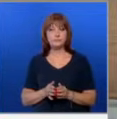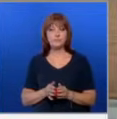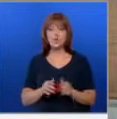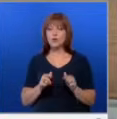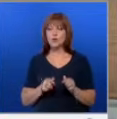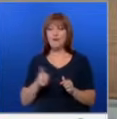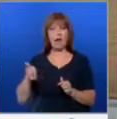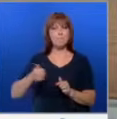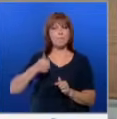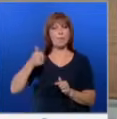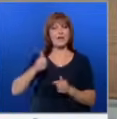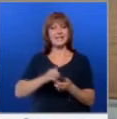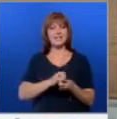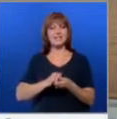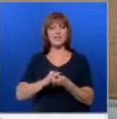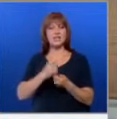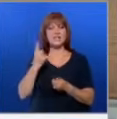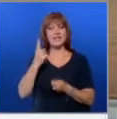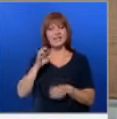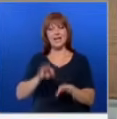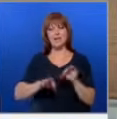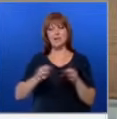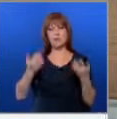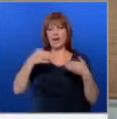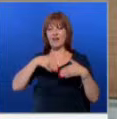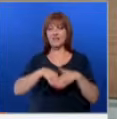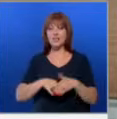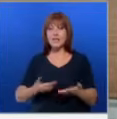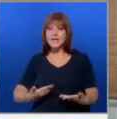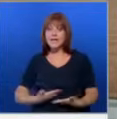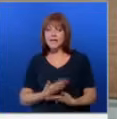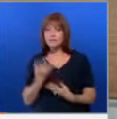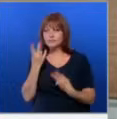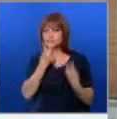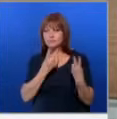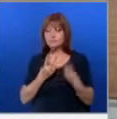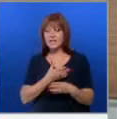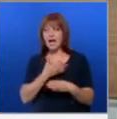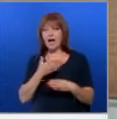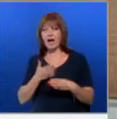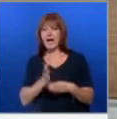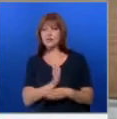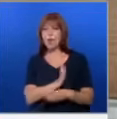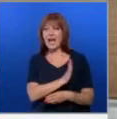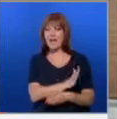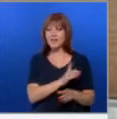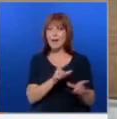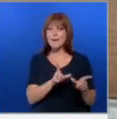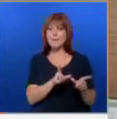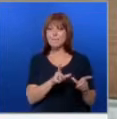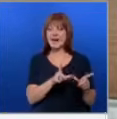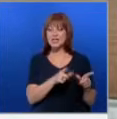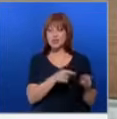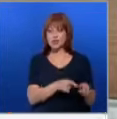Това е победа на съюзници за една изборна вечер. Интересно е как ще се разберат крайно левият Жан-Люк Меланшон и умерения